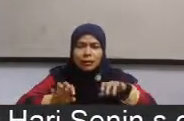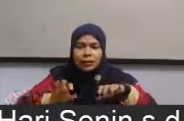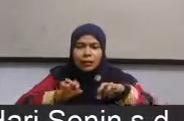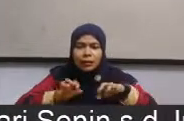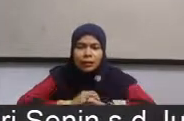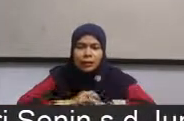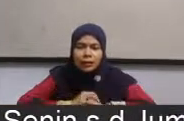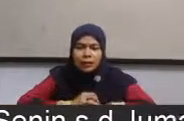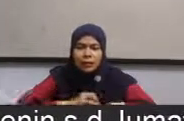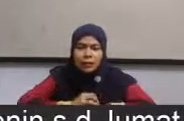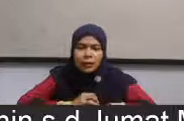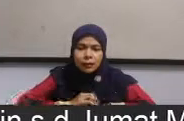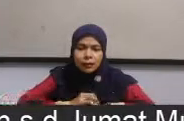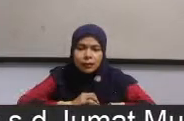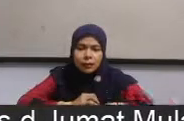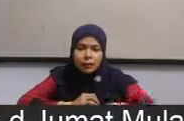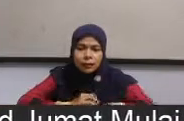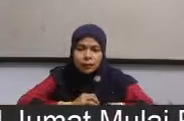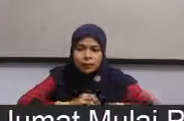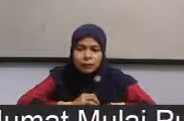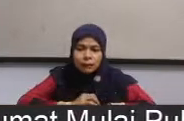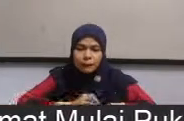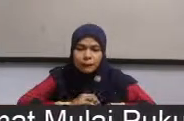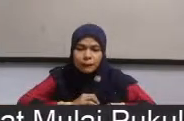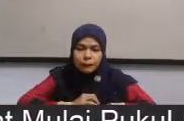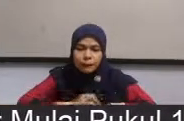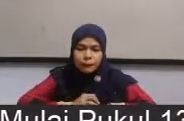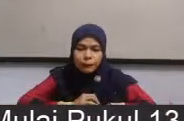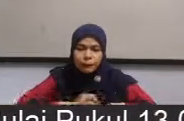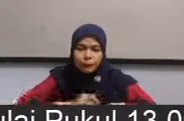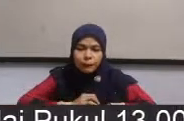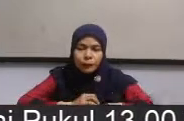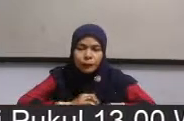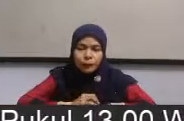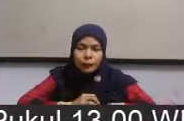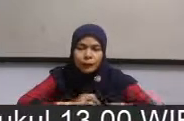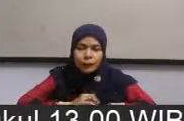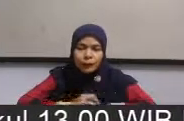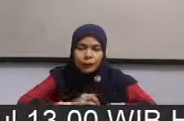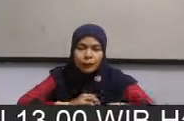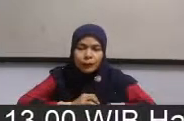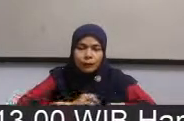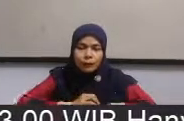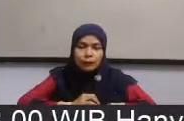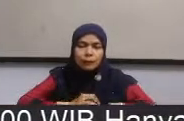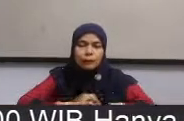diketik coba Zikri Hai opo Iya lingkungan